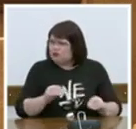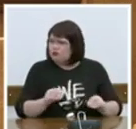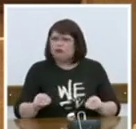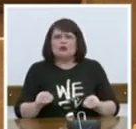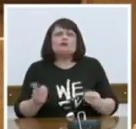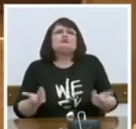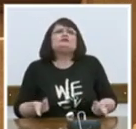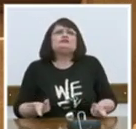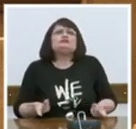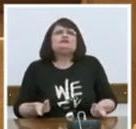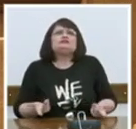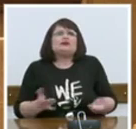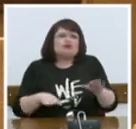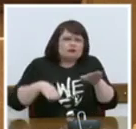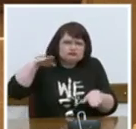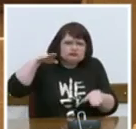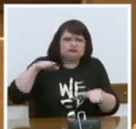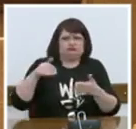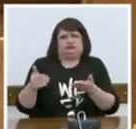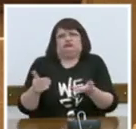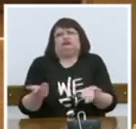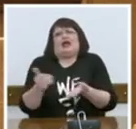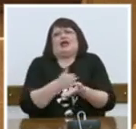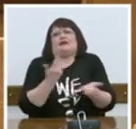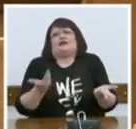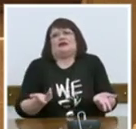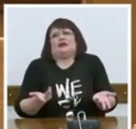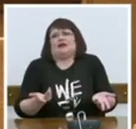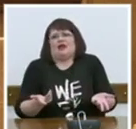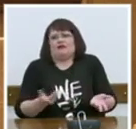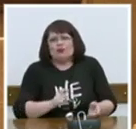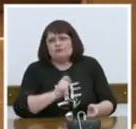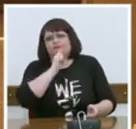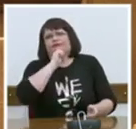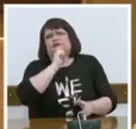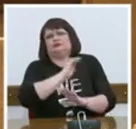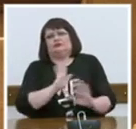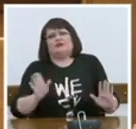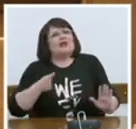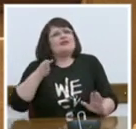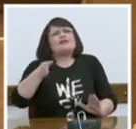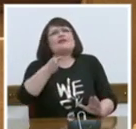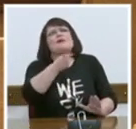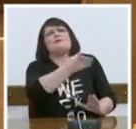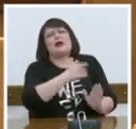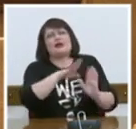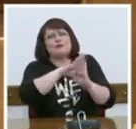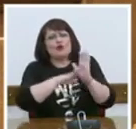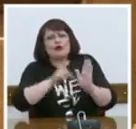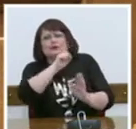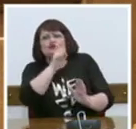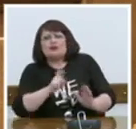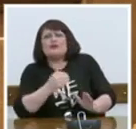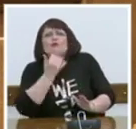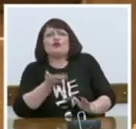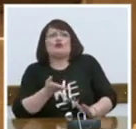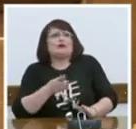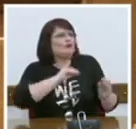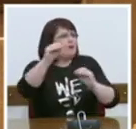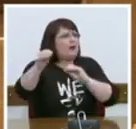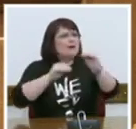καθεστώς αβεβαιότητας για το μέλλον τους, κάτι που τους αποτρέπει από το να προγραμματίσουν τη ζωή τους και να κάνουν